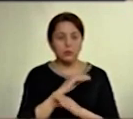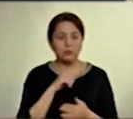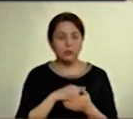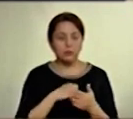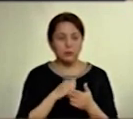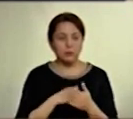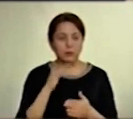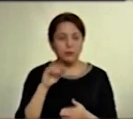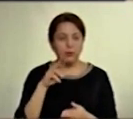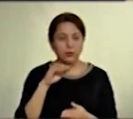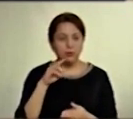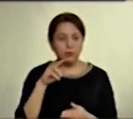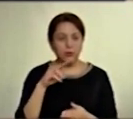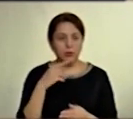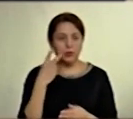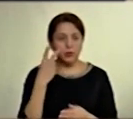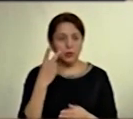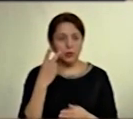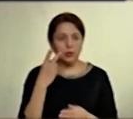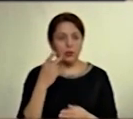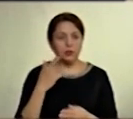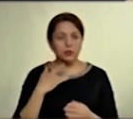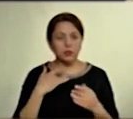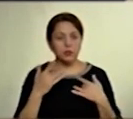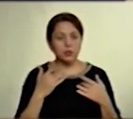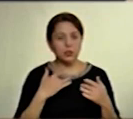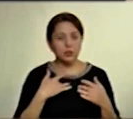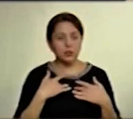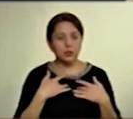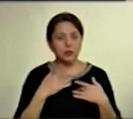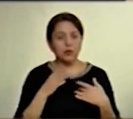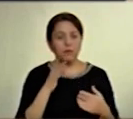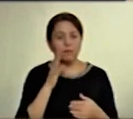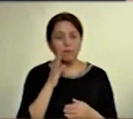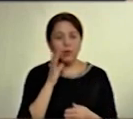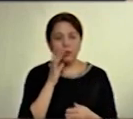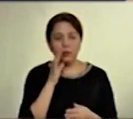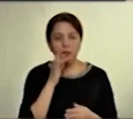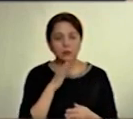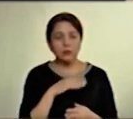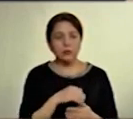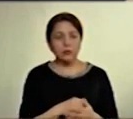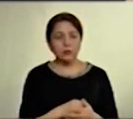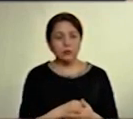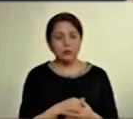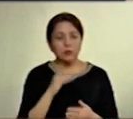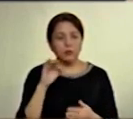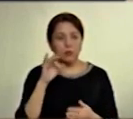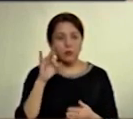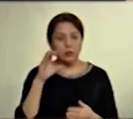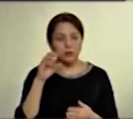2, ya'ni amfiteatrda demak o'z namoyishini o'tkazganida demak